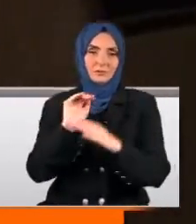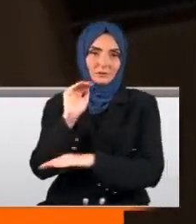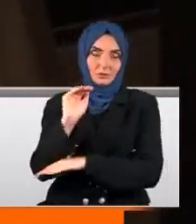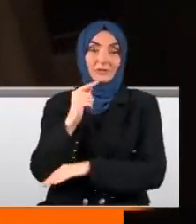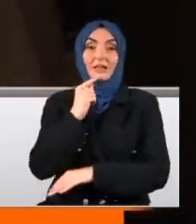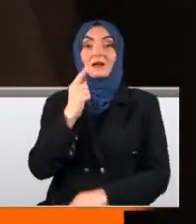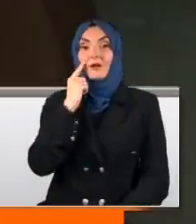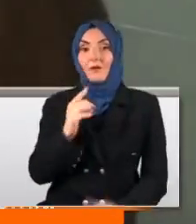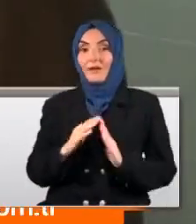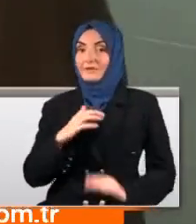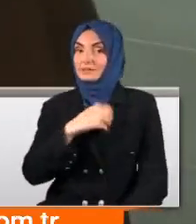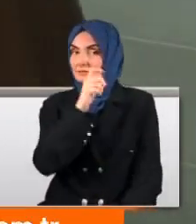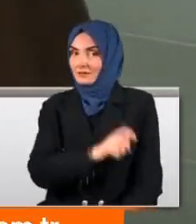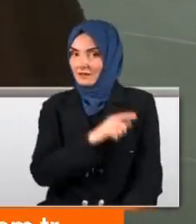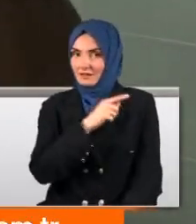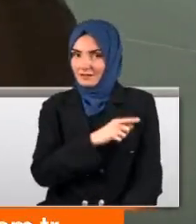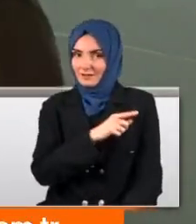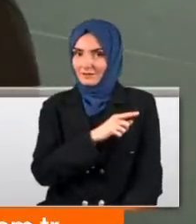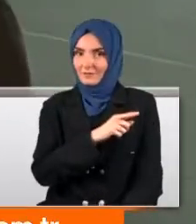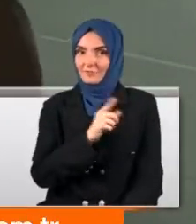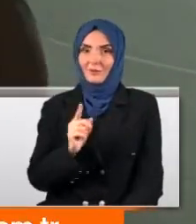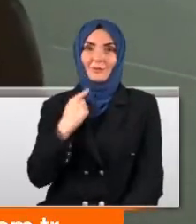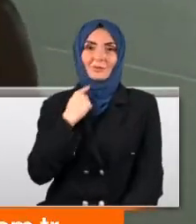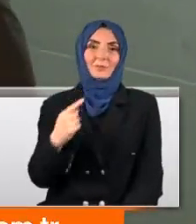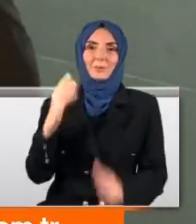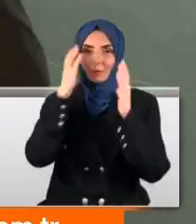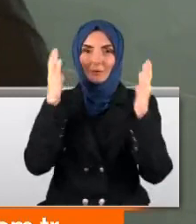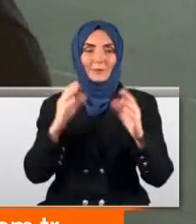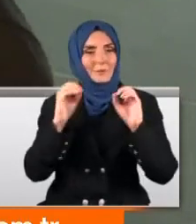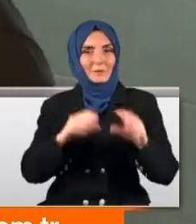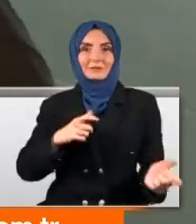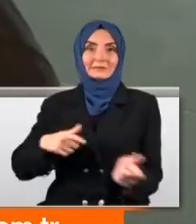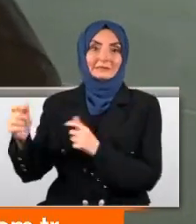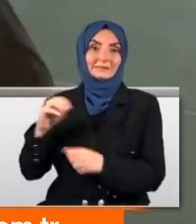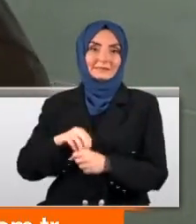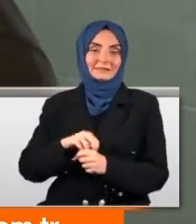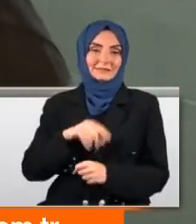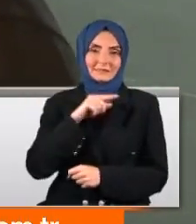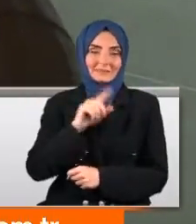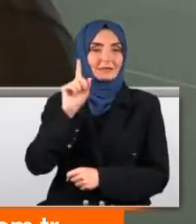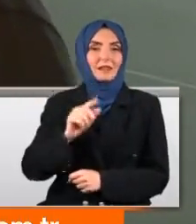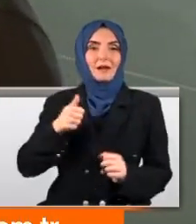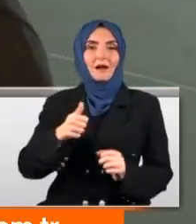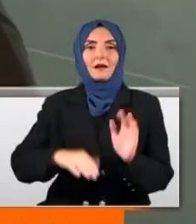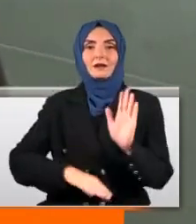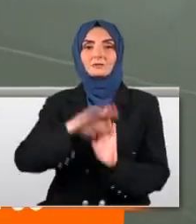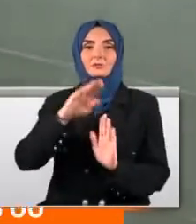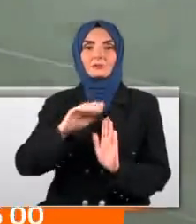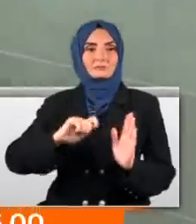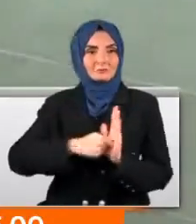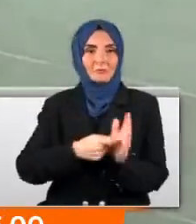ev sahibi kendisini bezdirmek ve evinden çıkarmak içince önce asansörünü kitledi Daha sonra da kendisine ulaşarak